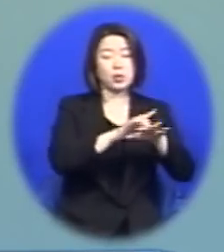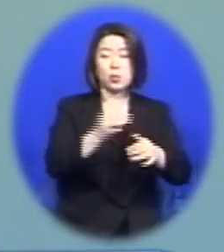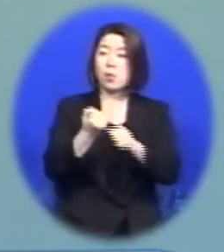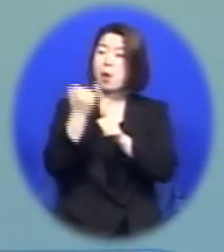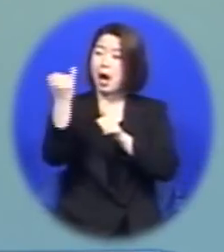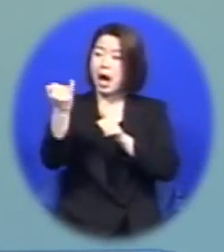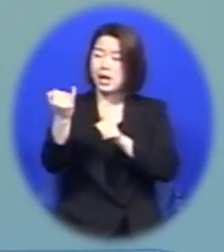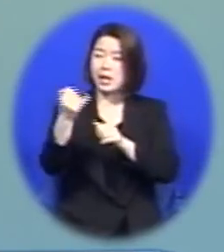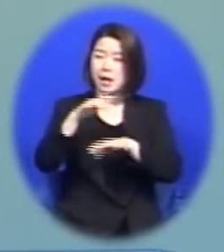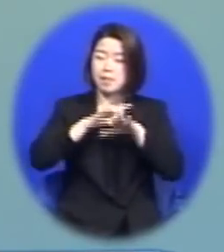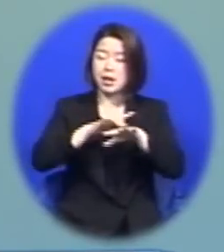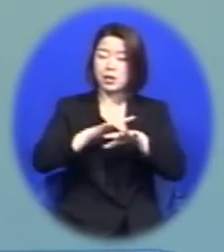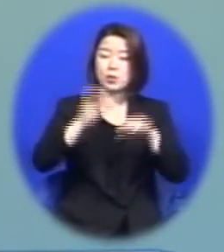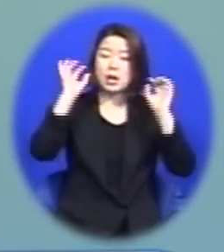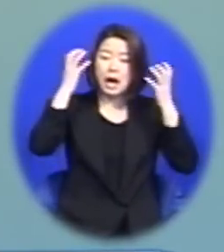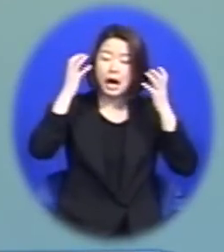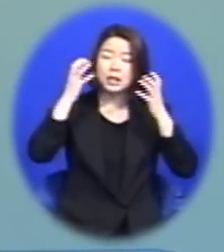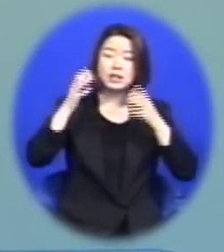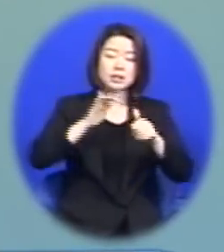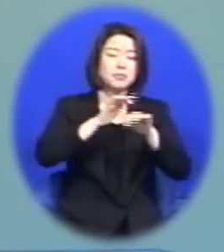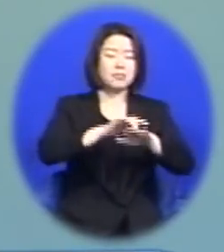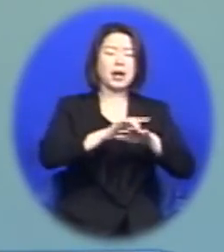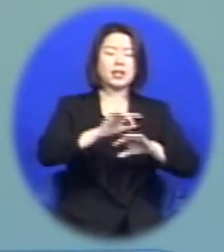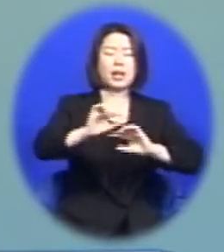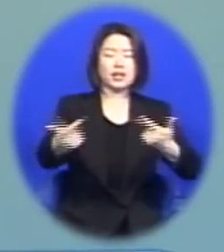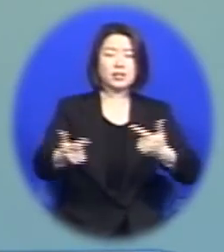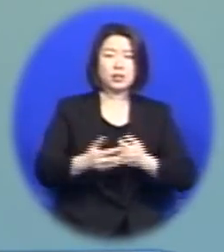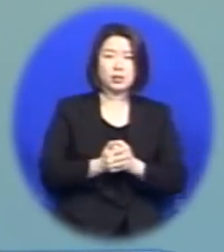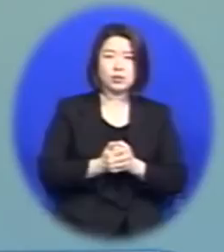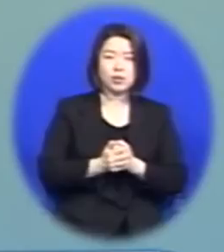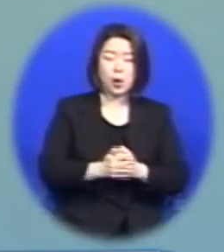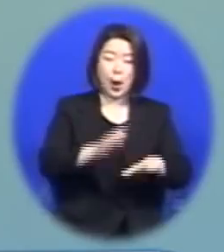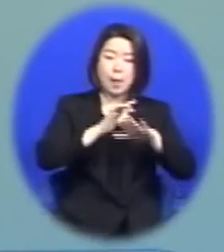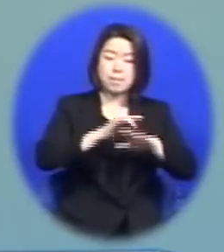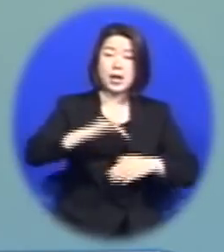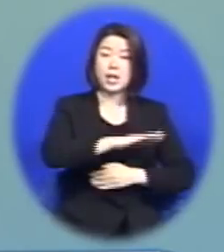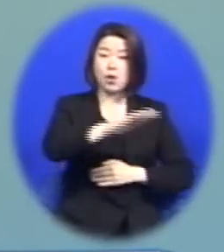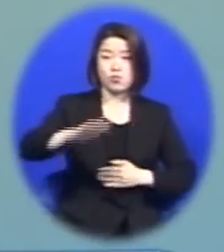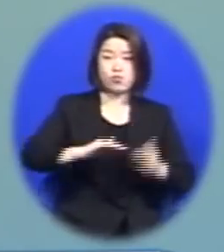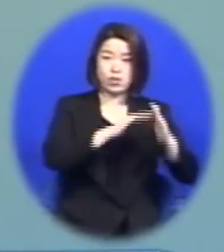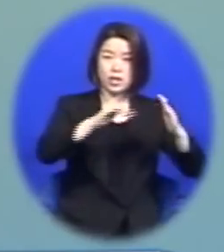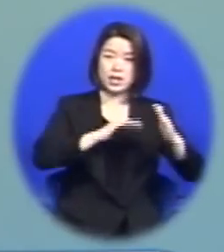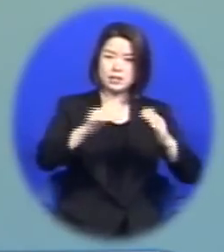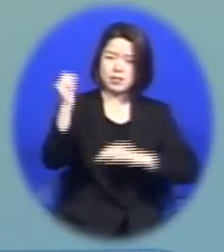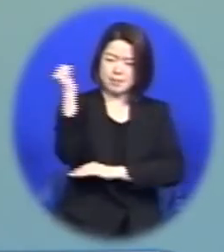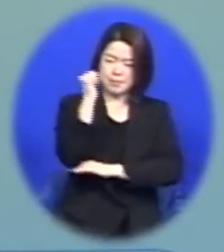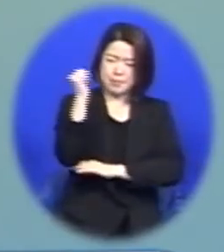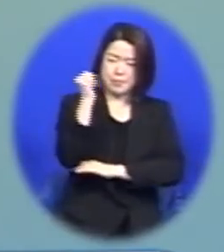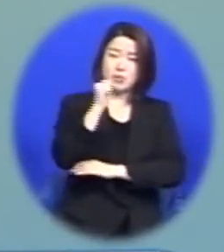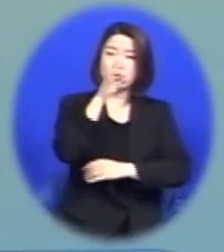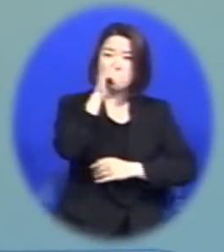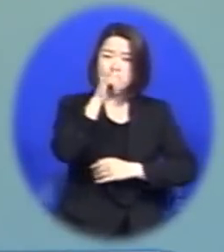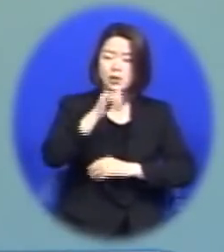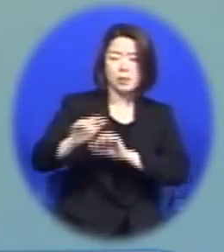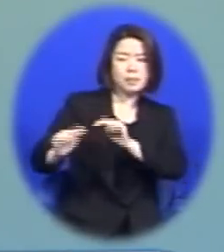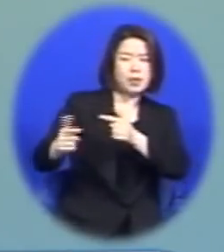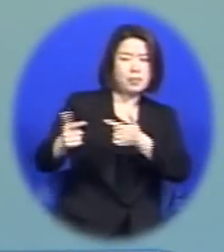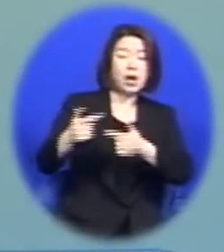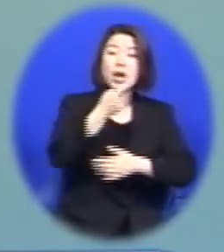자식이 마귀가 아닙니다 마귀가 우리 가정을 흔들고 있는 너무나도 부인할 수 없는